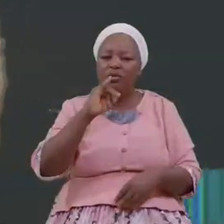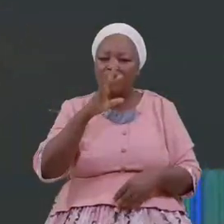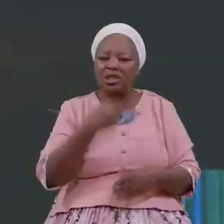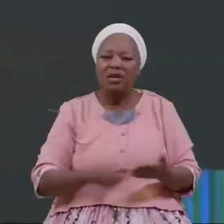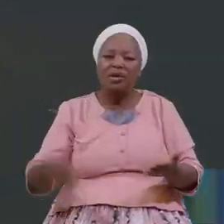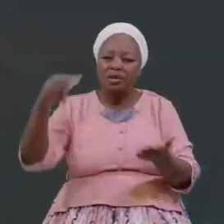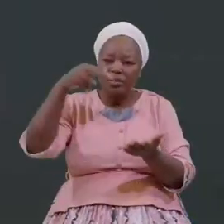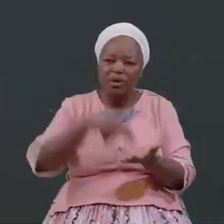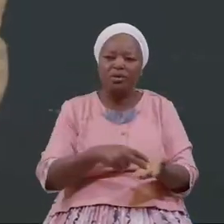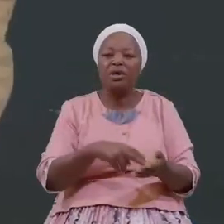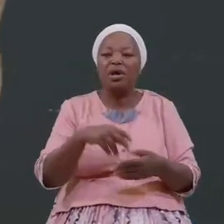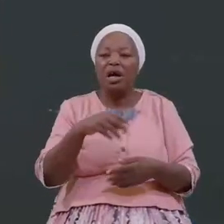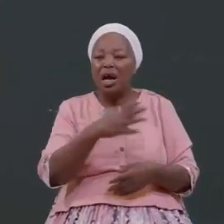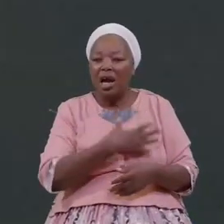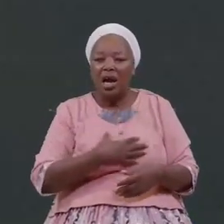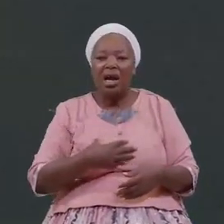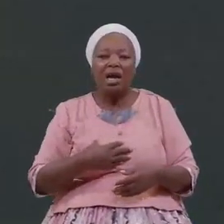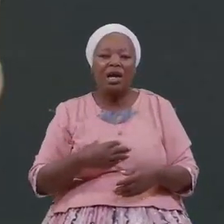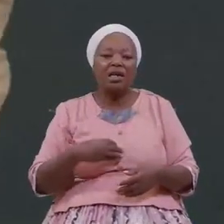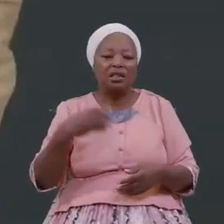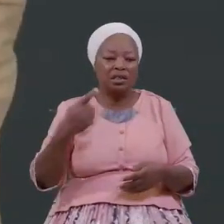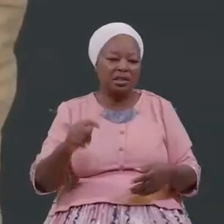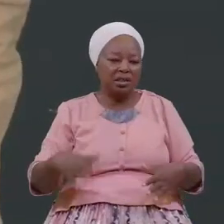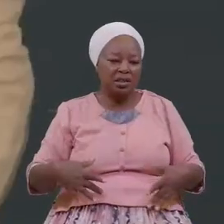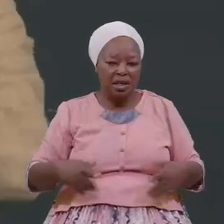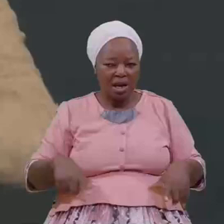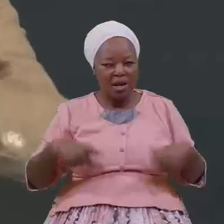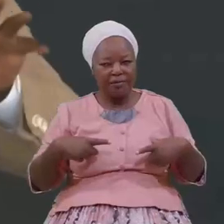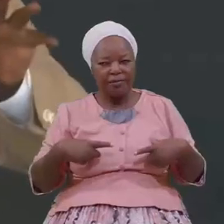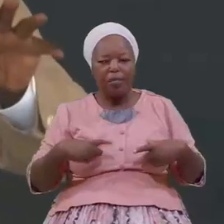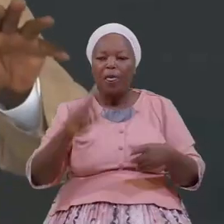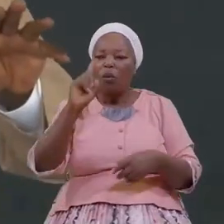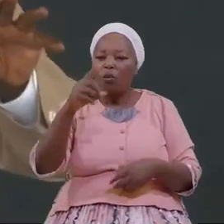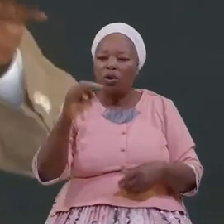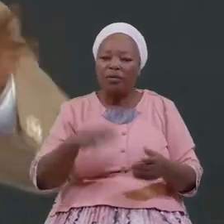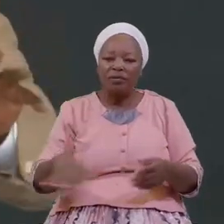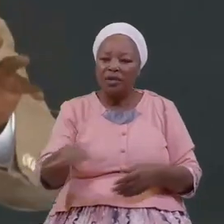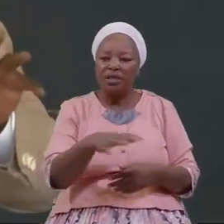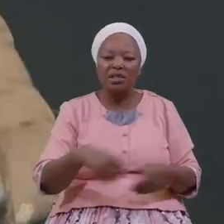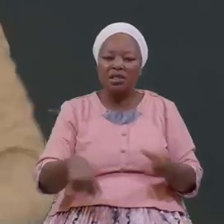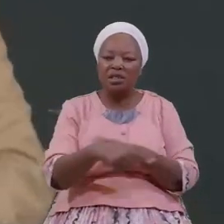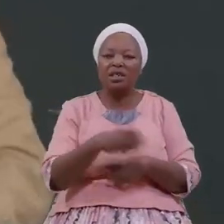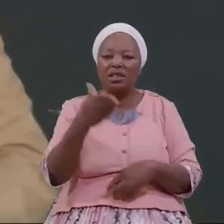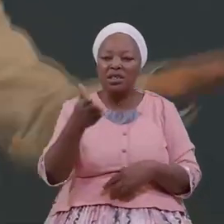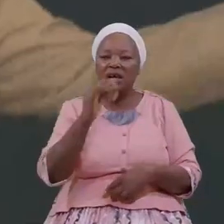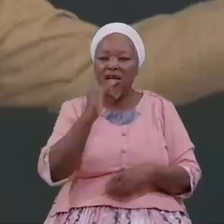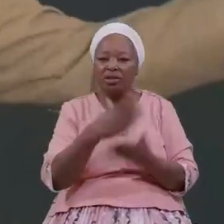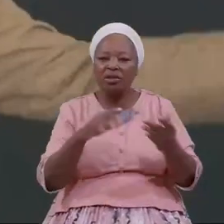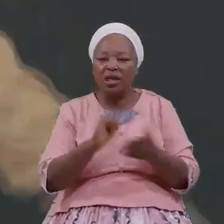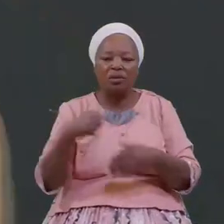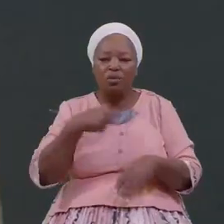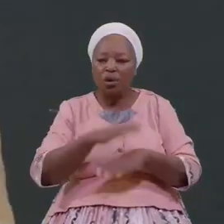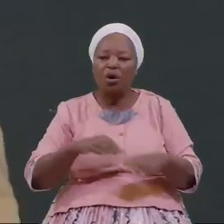est la résurrection et la vie. Et l'un de ces jours, il y a quelque chose qu'on appelle